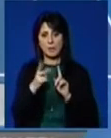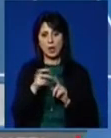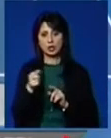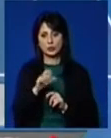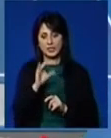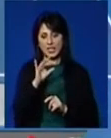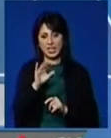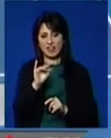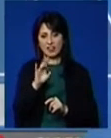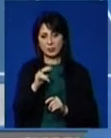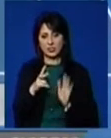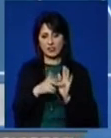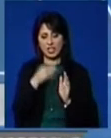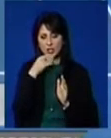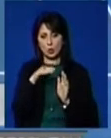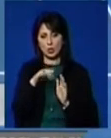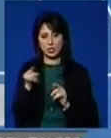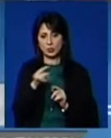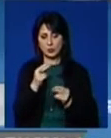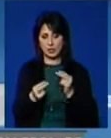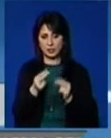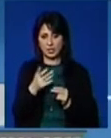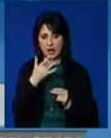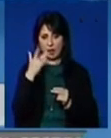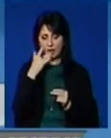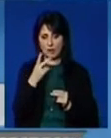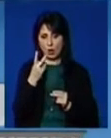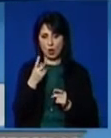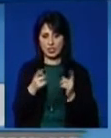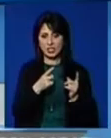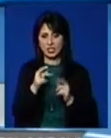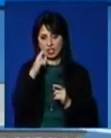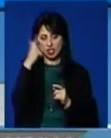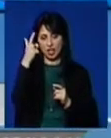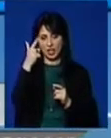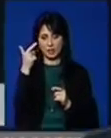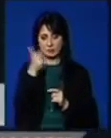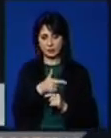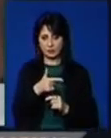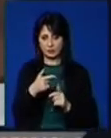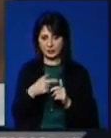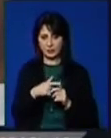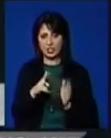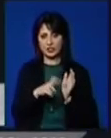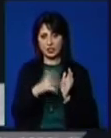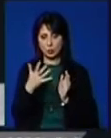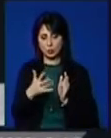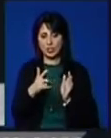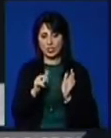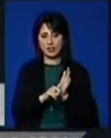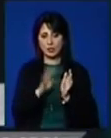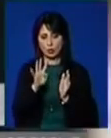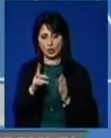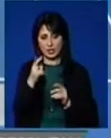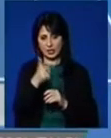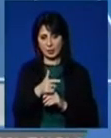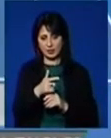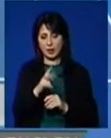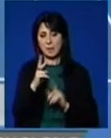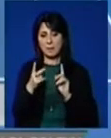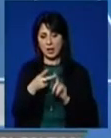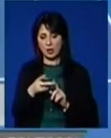ჩოგბურთელი სერენა უილიამსი 8 საუკეთესო შორის ითამაშებს. ამერიკელმა ორ სეტში ჩეხი ბარბარა სტრიცოვა ანგარიშით 7-5-6-4 დაამარცხა. სერენა